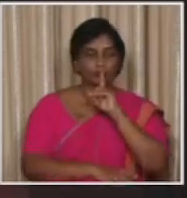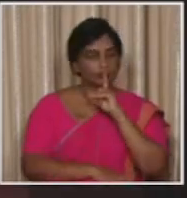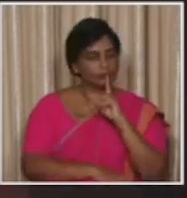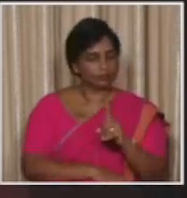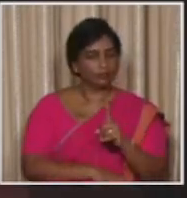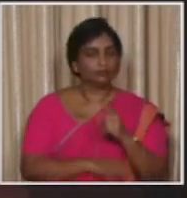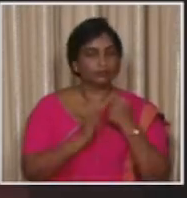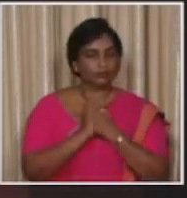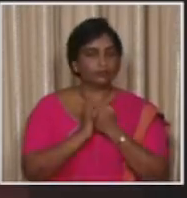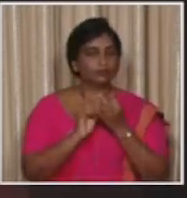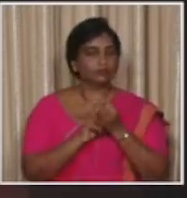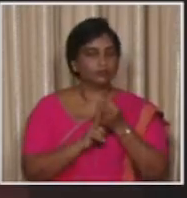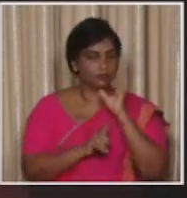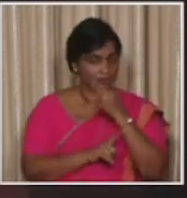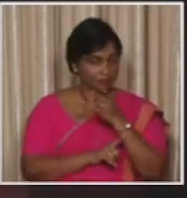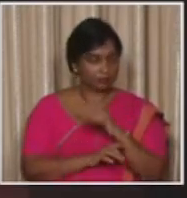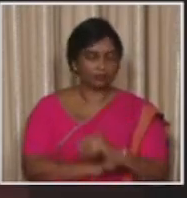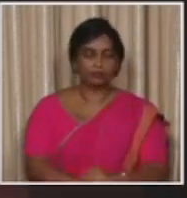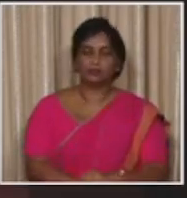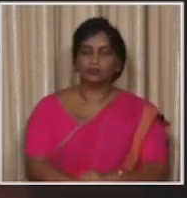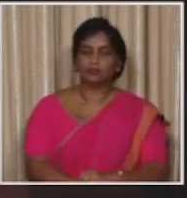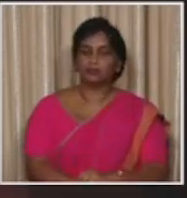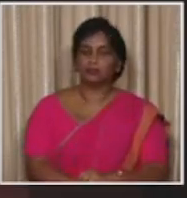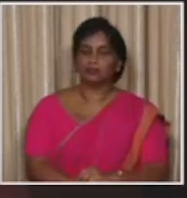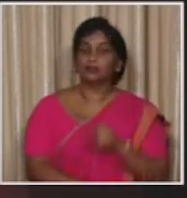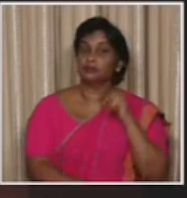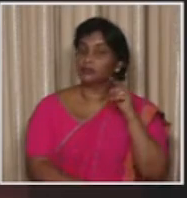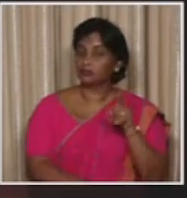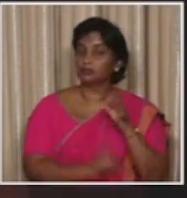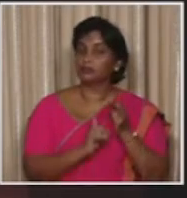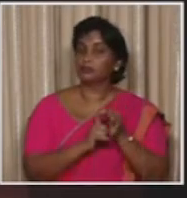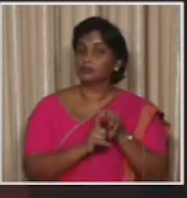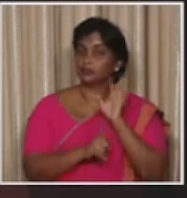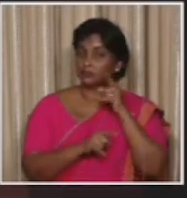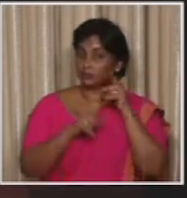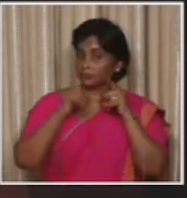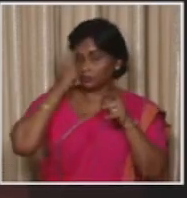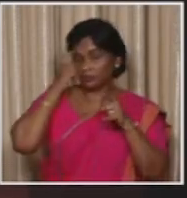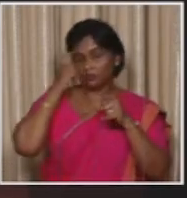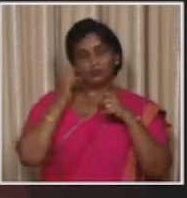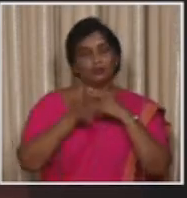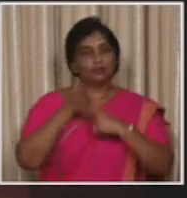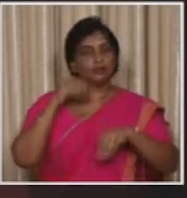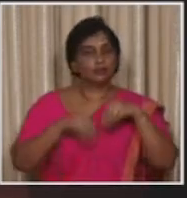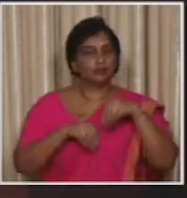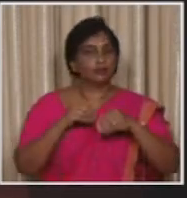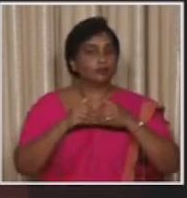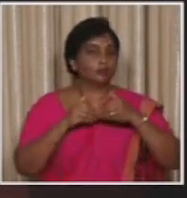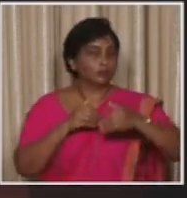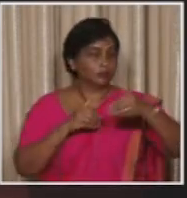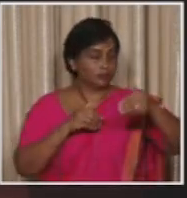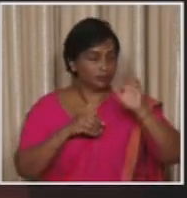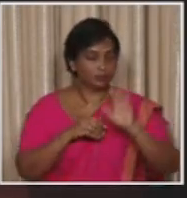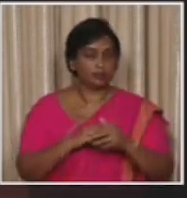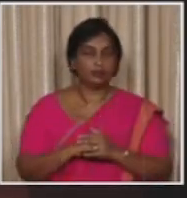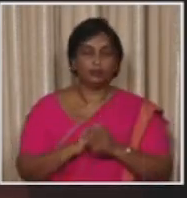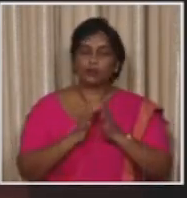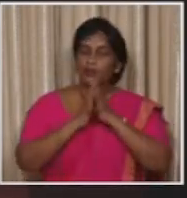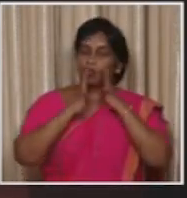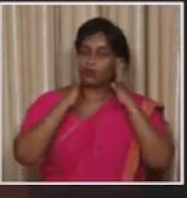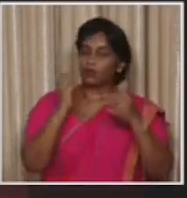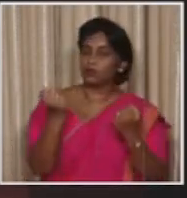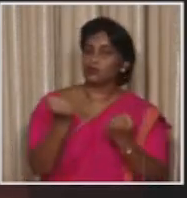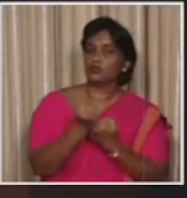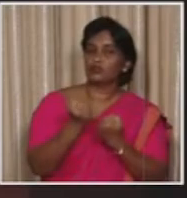ගරු ජනාධිපතිවරයා, මේ ජනාධිපතිවරයාට මේ දේශපාලන ගමන එන්නට ලොකුම හයියක්